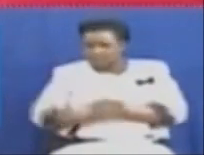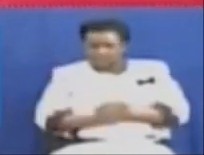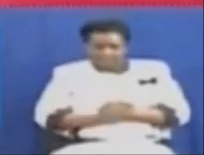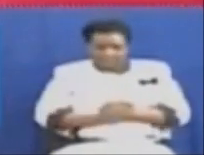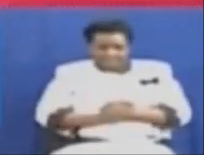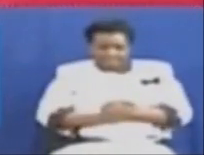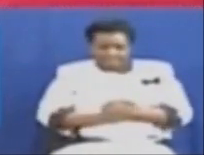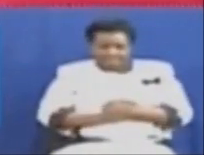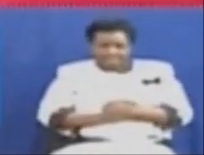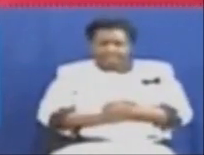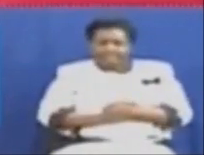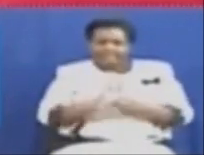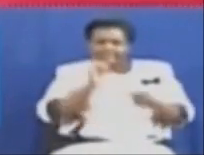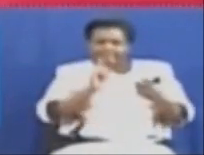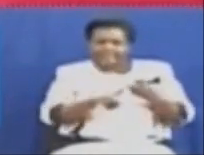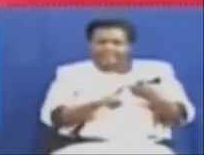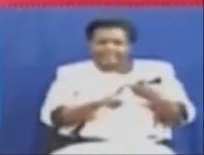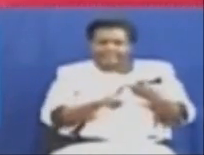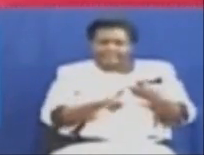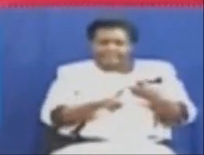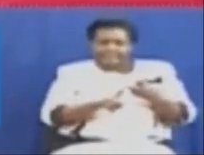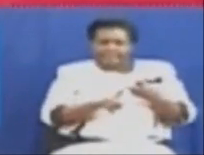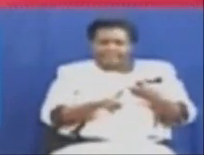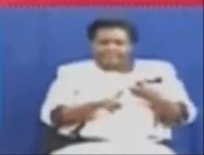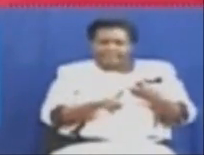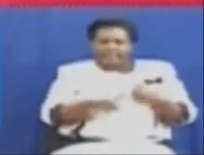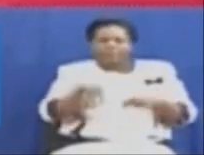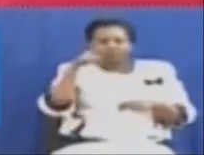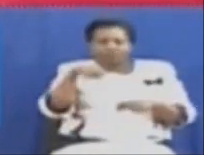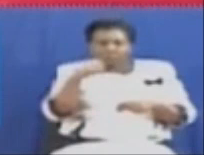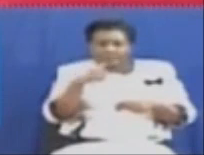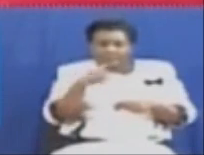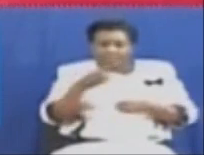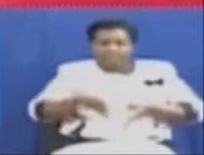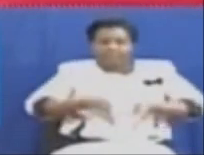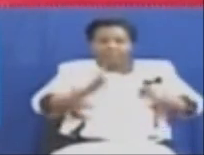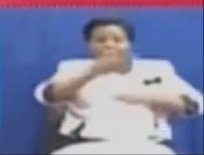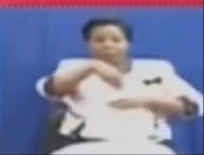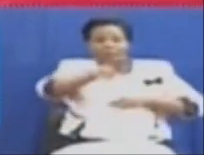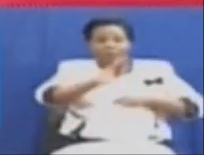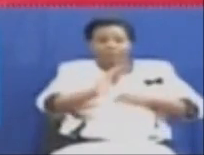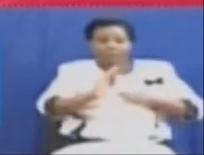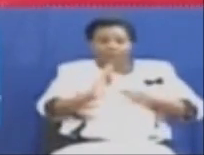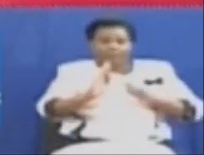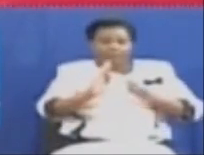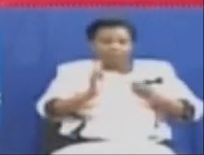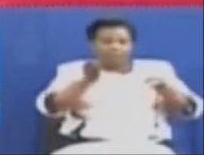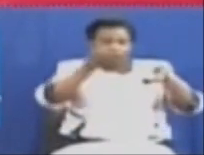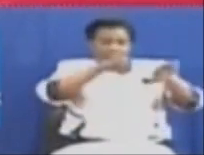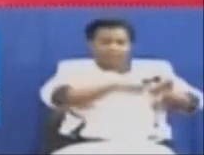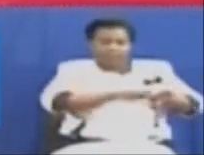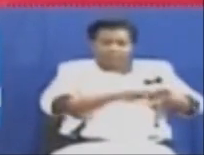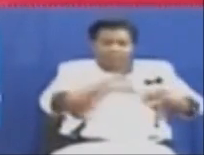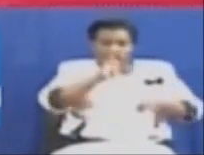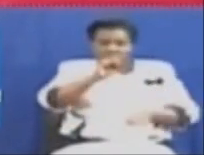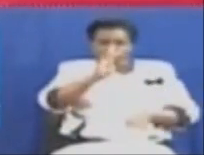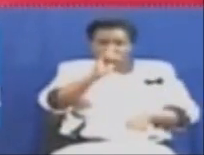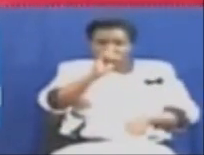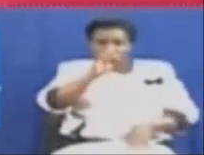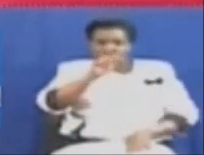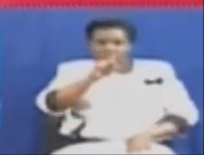A na B kama ifuatavyo. Mheshimiwa Naibu Spika, mji mdogo wa Mto wa Mbu na ufahamu